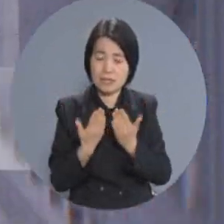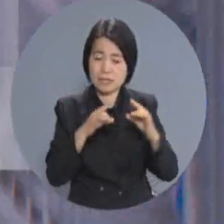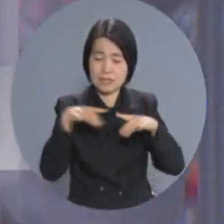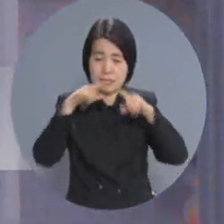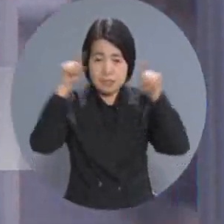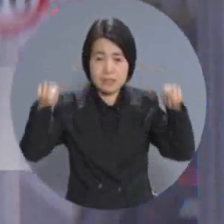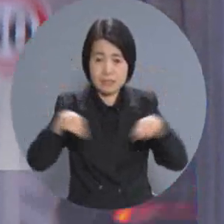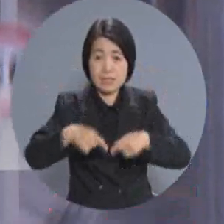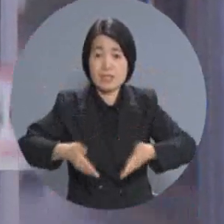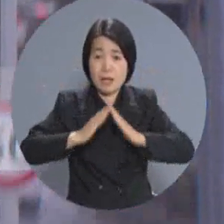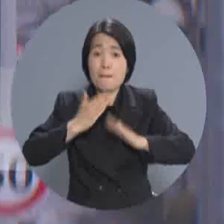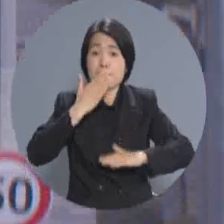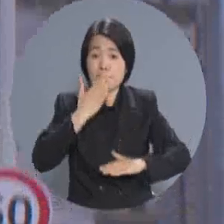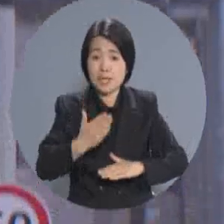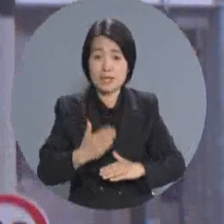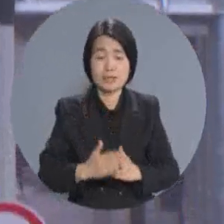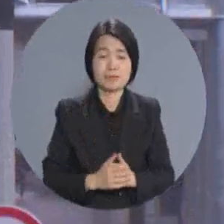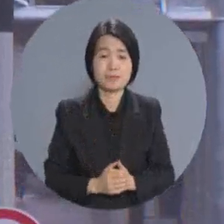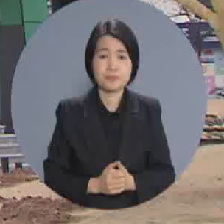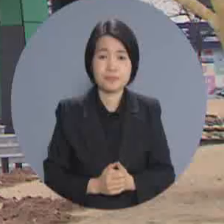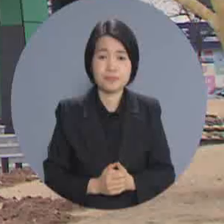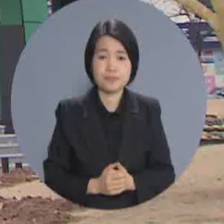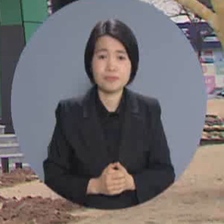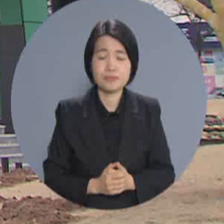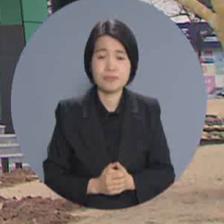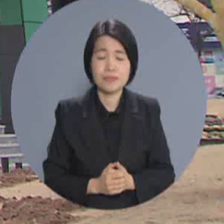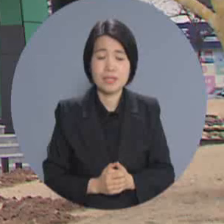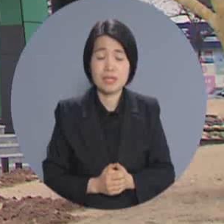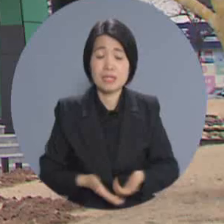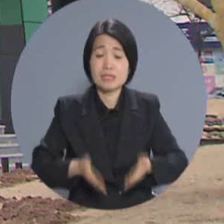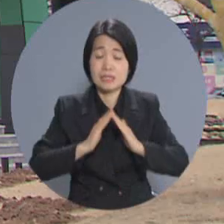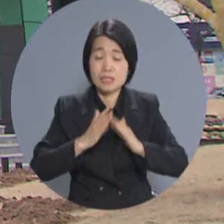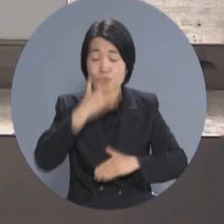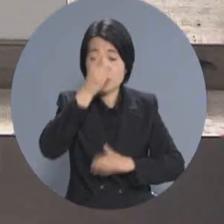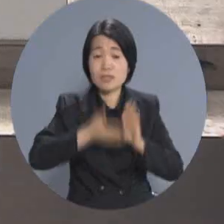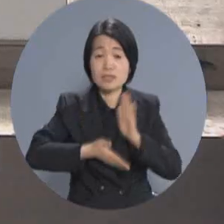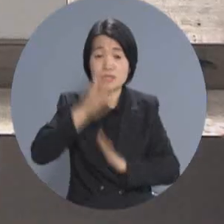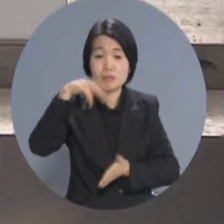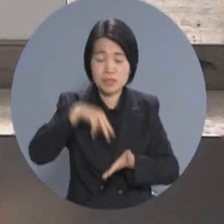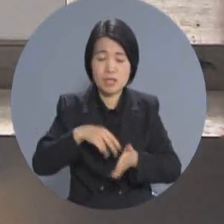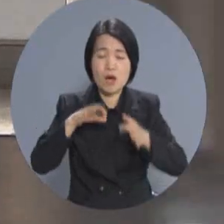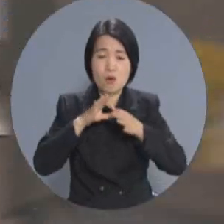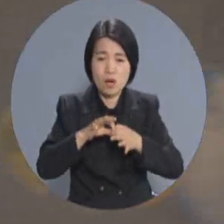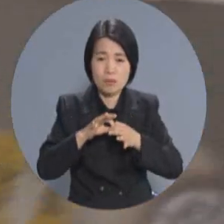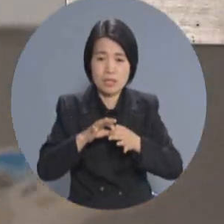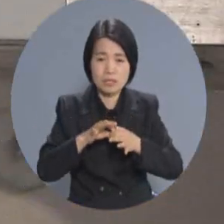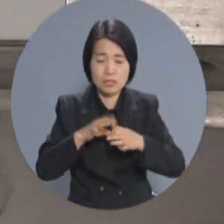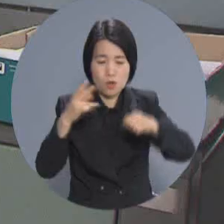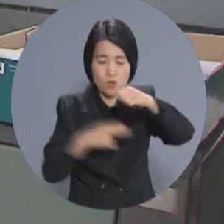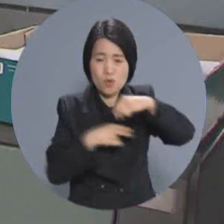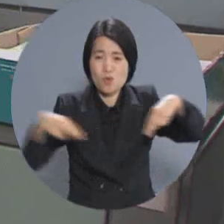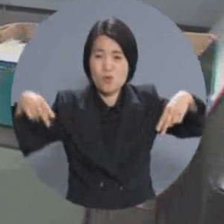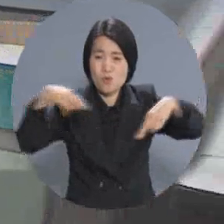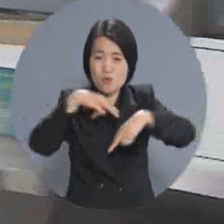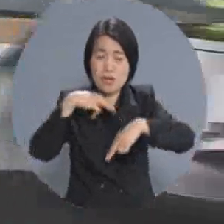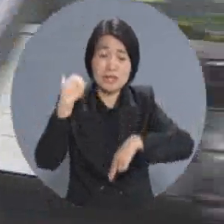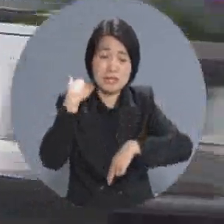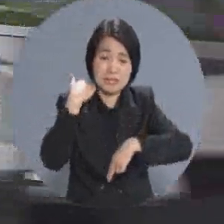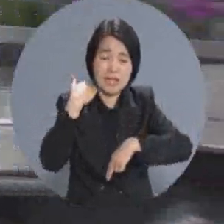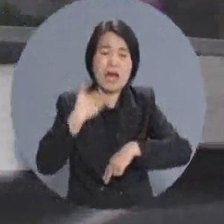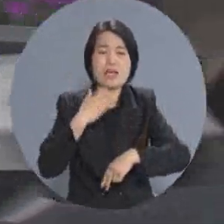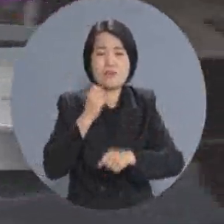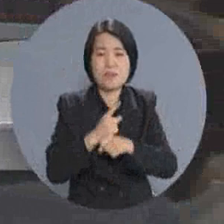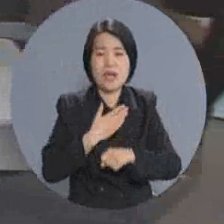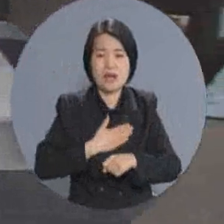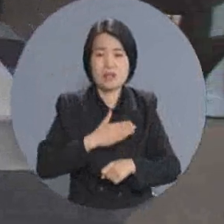시설을 설치하도록 돼 있습니다. 차단 시설을 설치한 순천시는 이와 관련해 육교가 차단 시설을 가린다는 점은